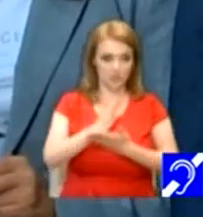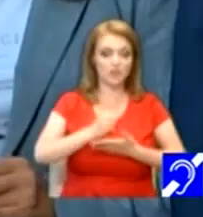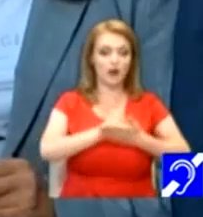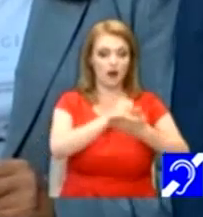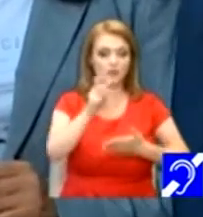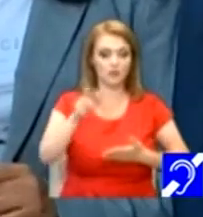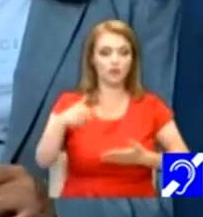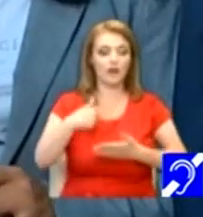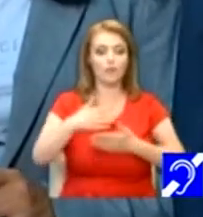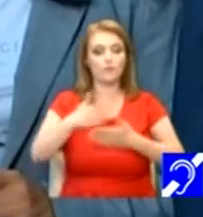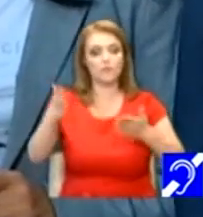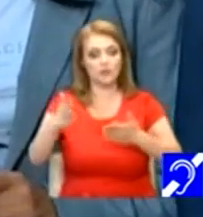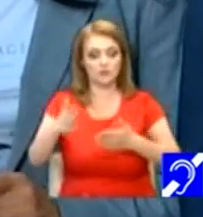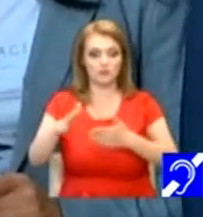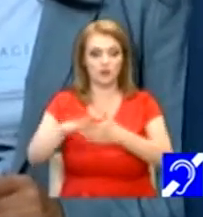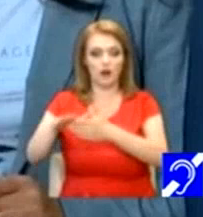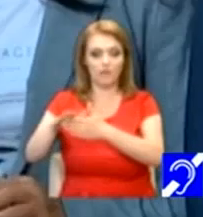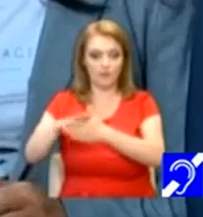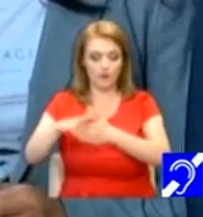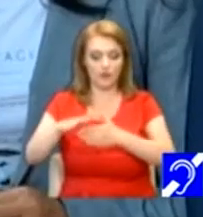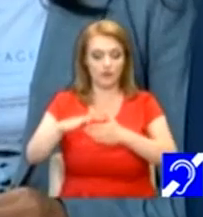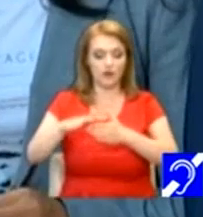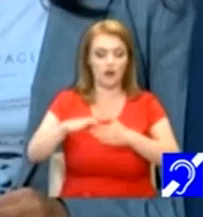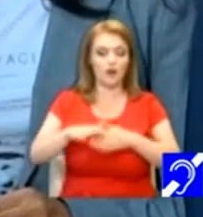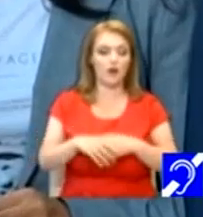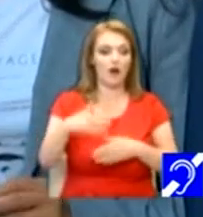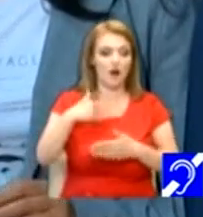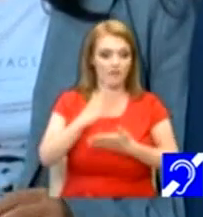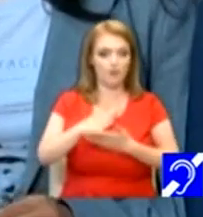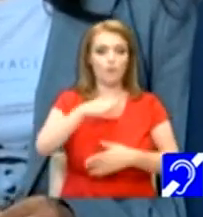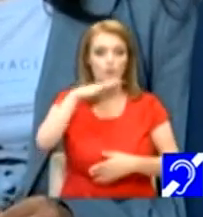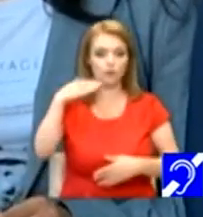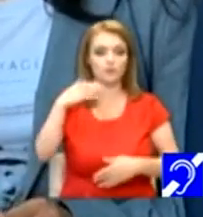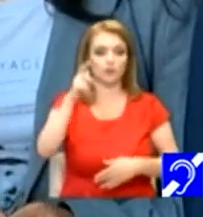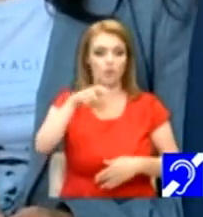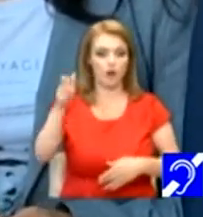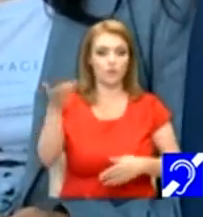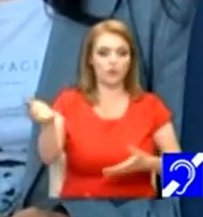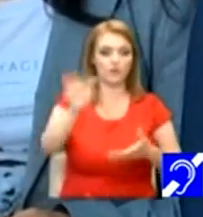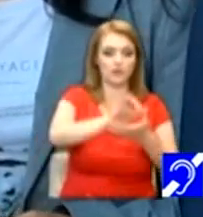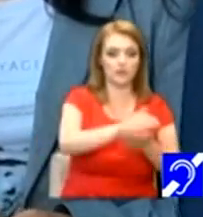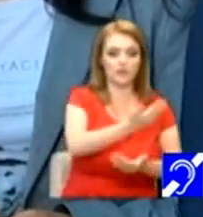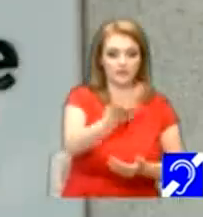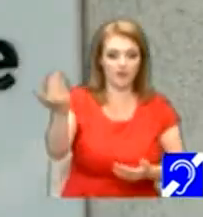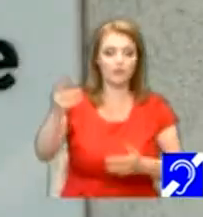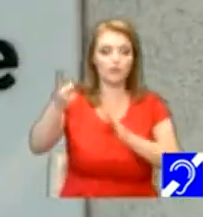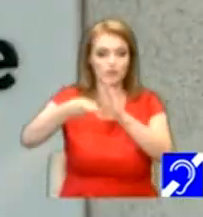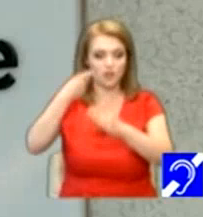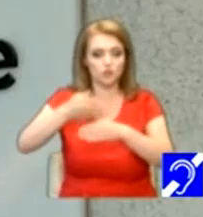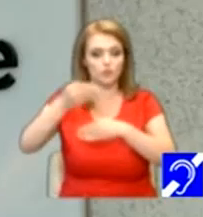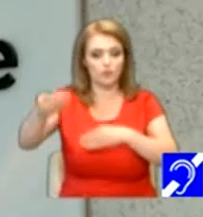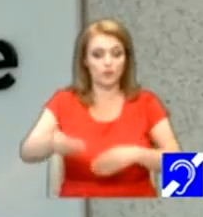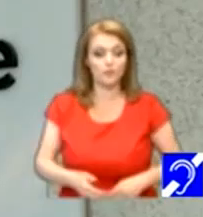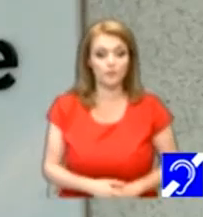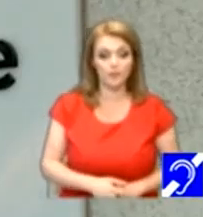Noi avem mai multe nume. Noi avem multă lume bună pe care o să o prezentăm și dumneavoastră o să aflați la momentul potrivit. PAS face